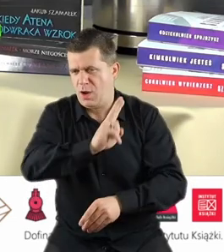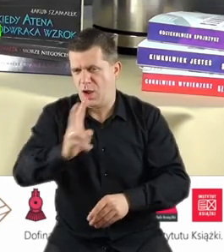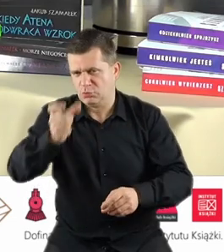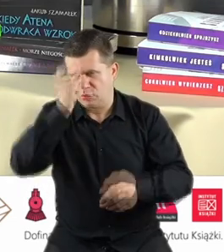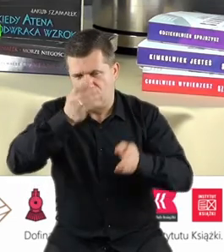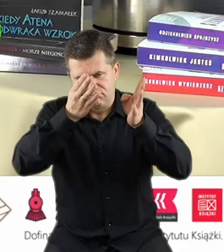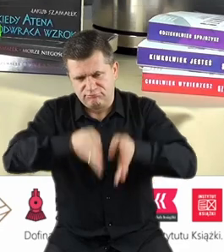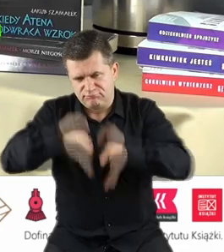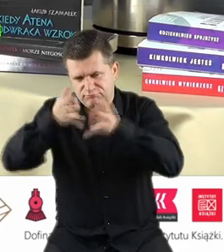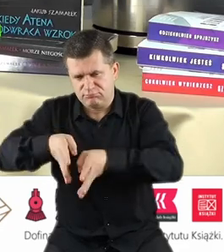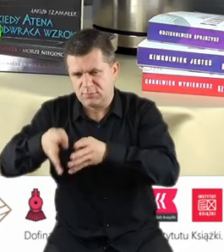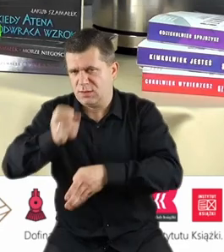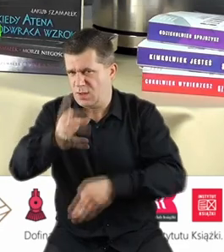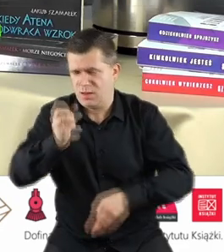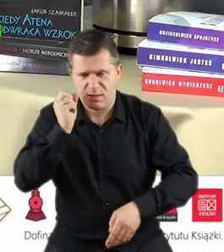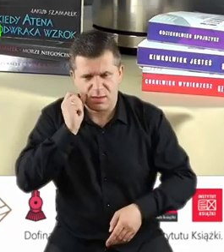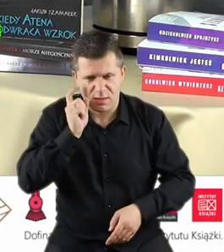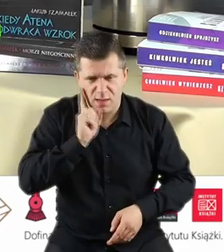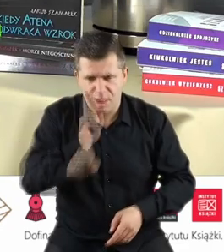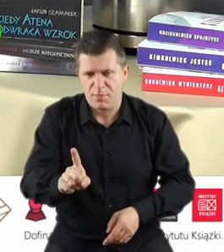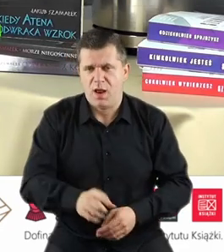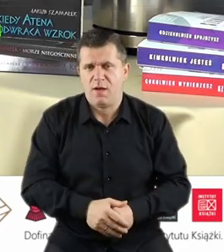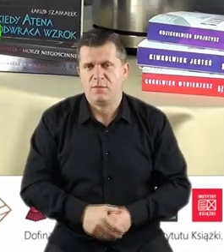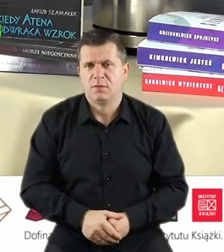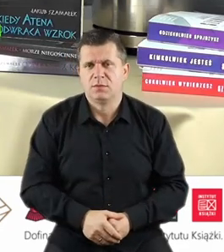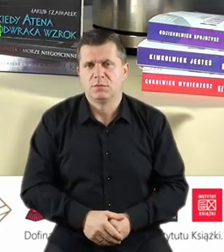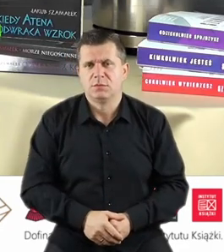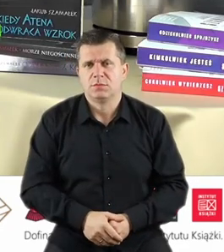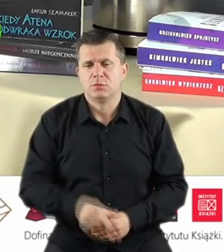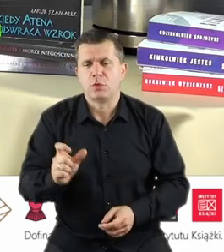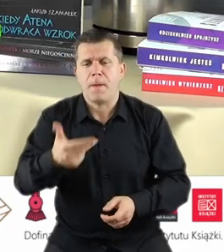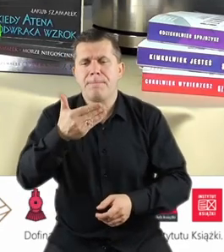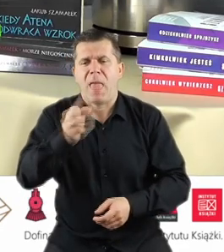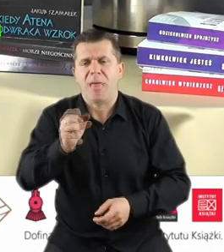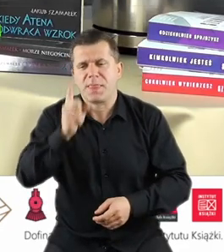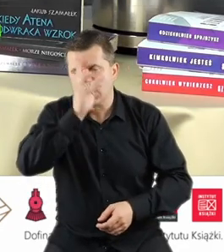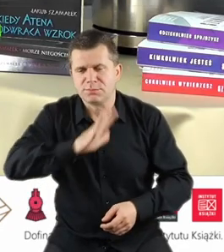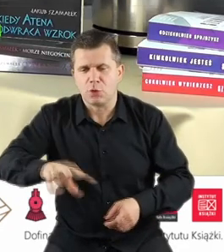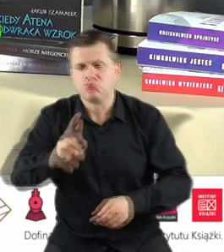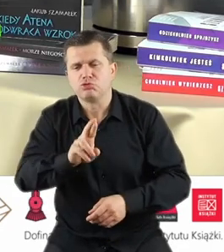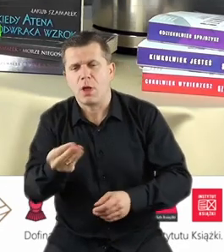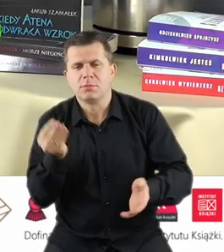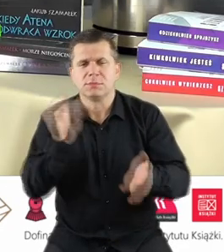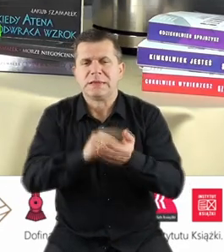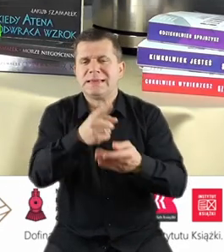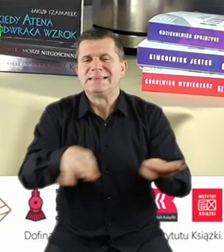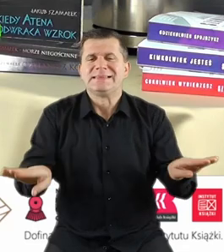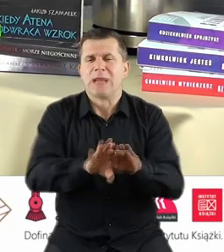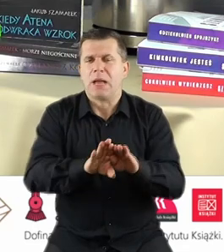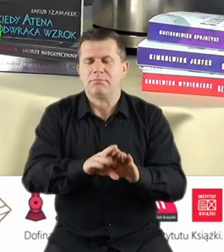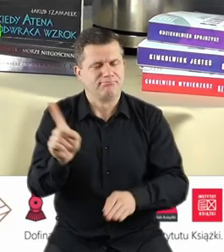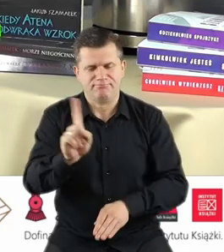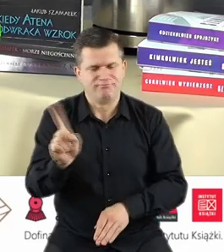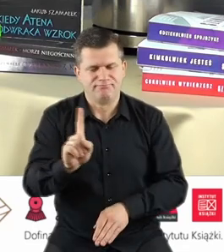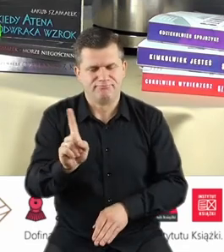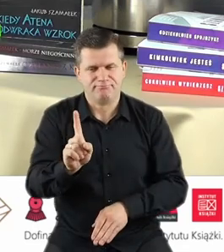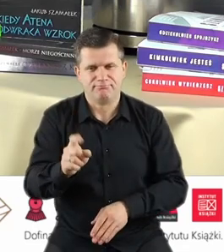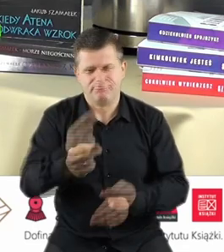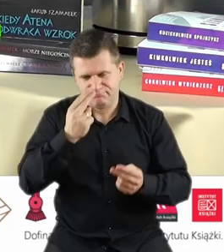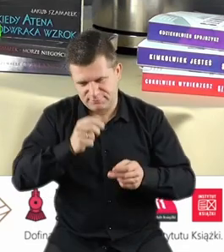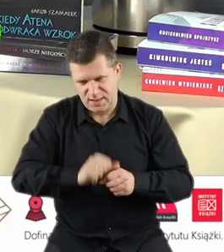naprawdę. I nic, co wrzucamy na media społecznościowe, nie powinniśmy traktować jako rzecz, która jest w zamkniętym obiegu, bo nie